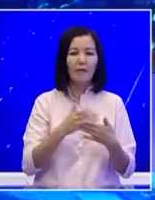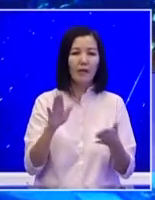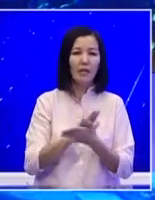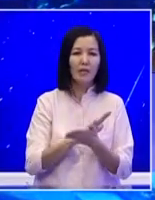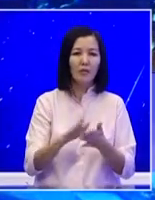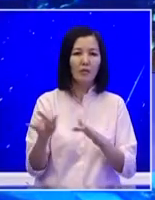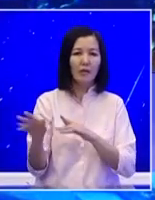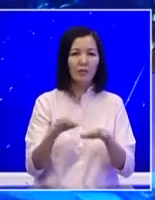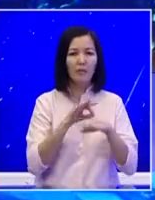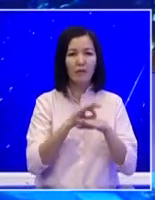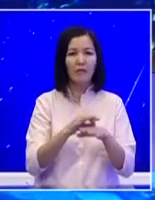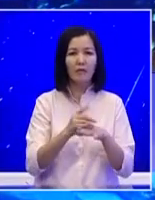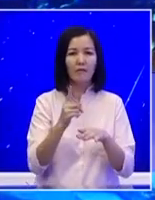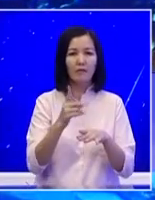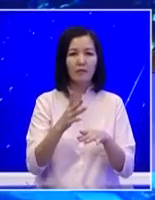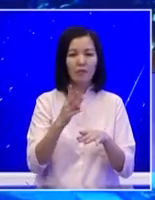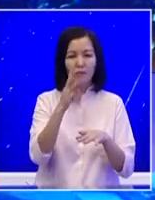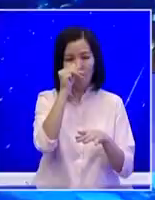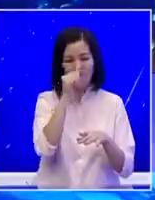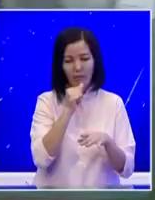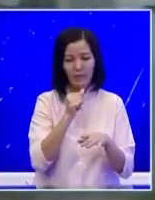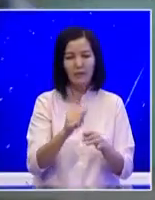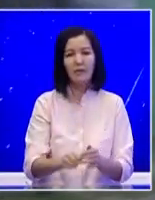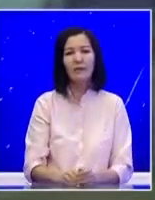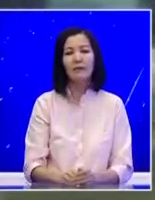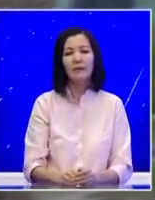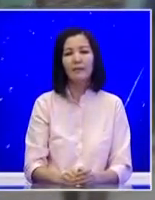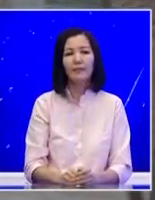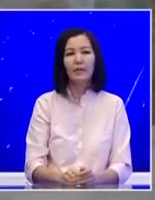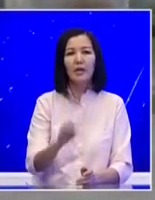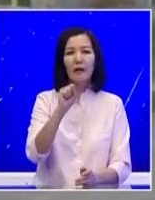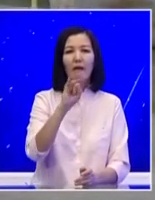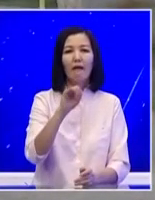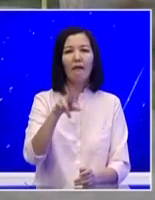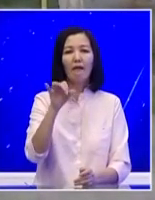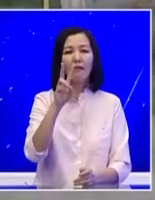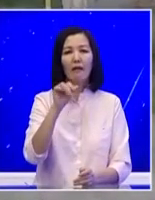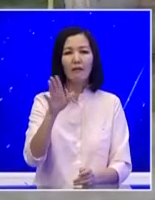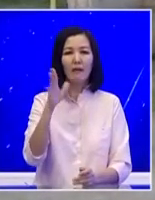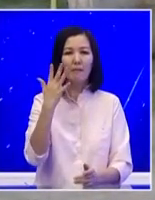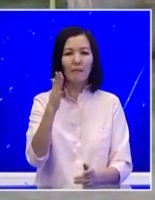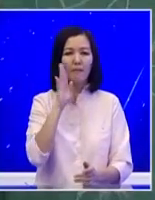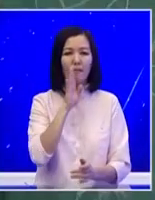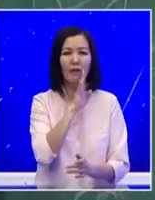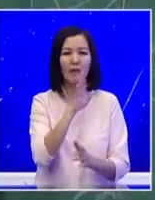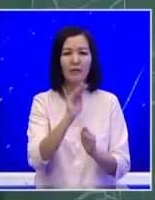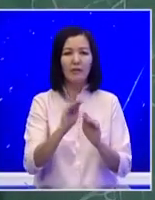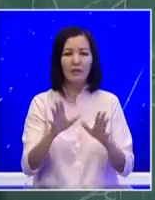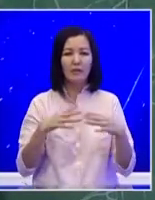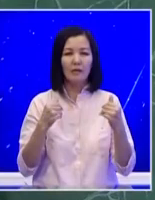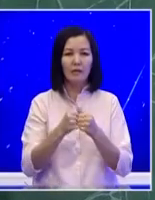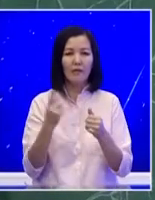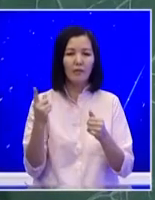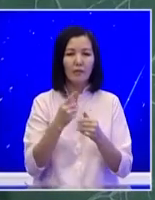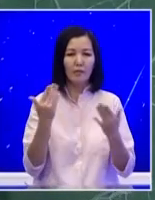данная акция будет проводиться в течение всего месяца. Айдана Алимкызы – мать 5 детей. Помимо ее семьи, вместе с ними в одном